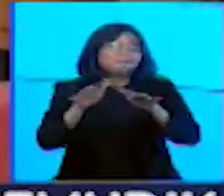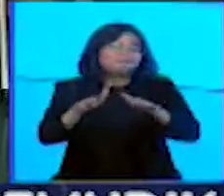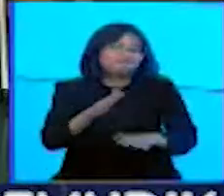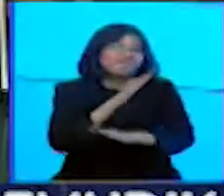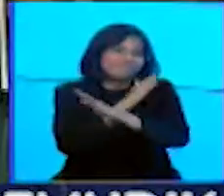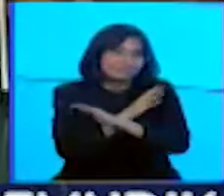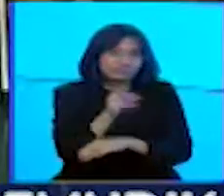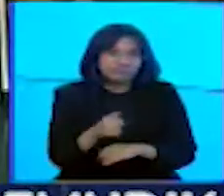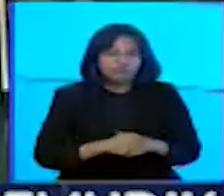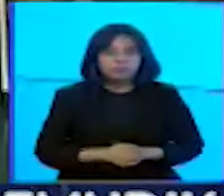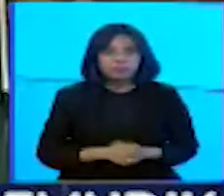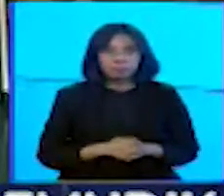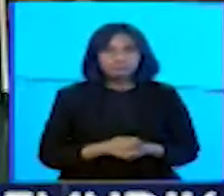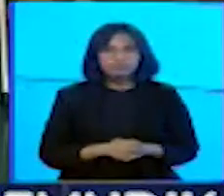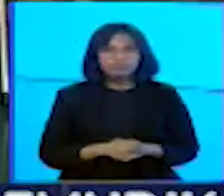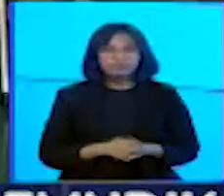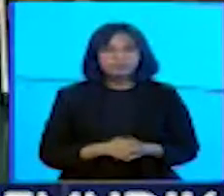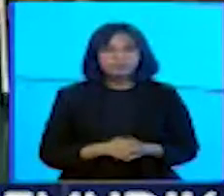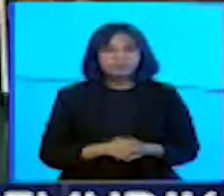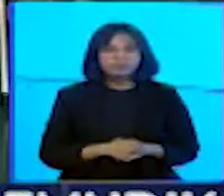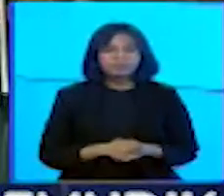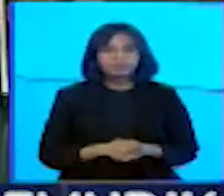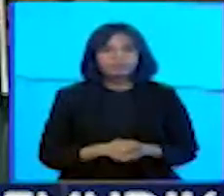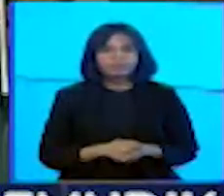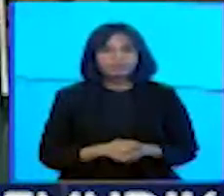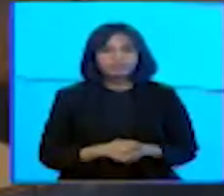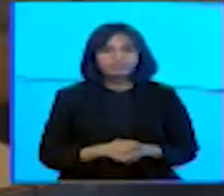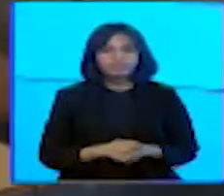Dari Tangerang Selatan, Banten, Nunung Purnomo melaporkan.